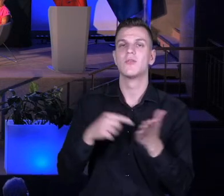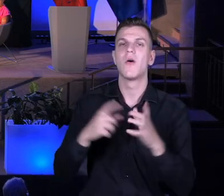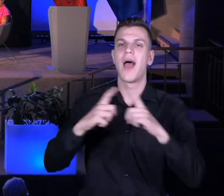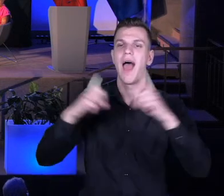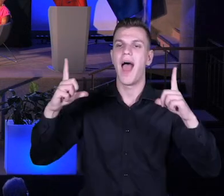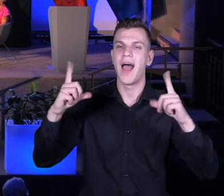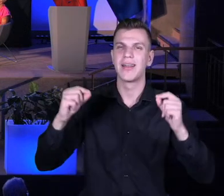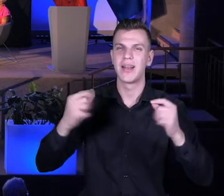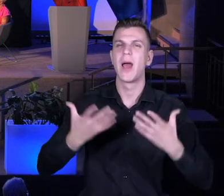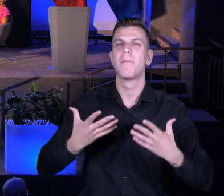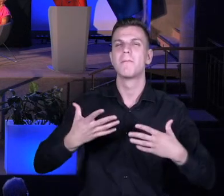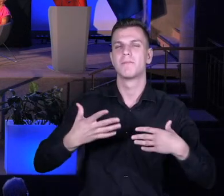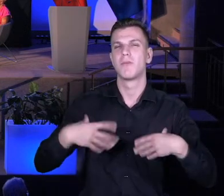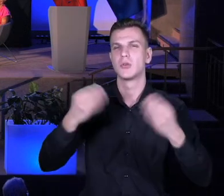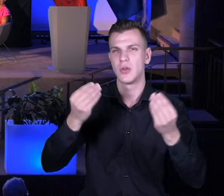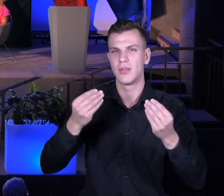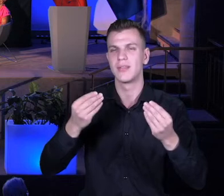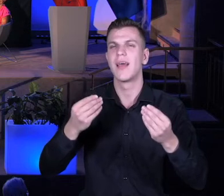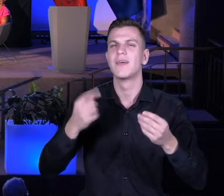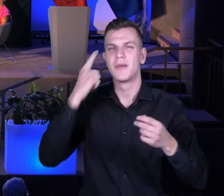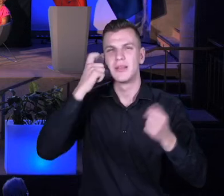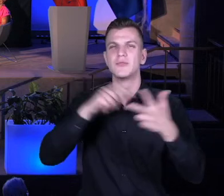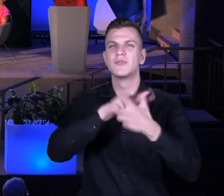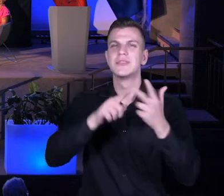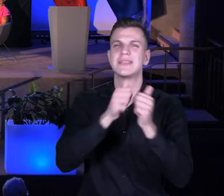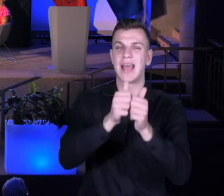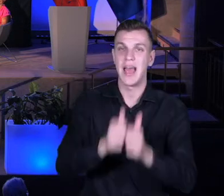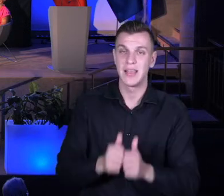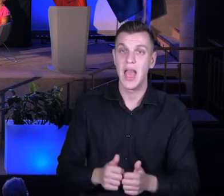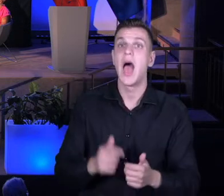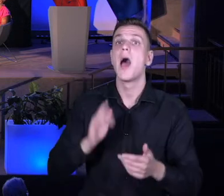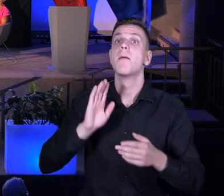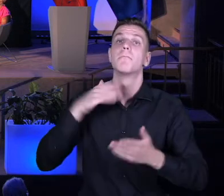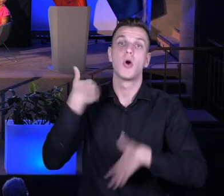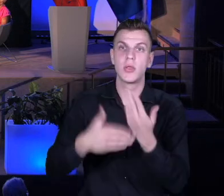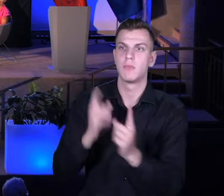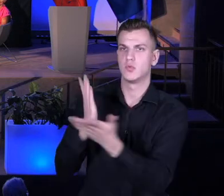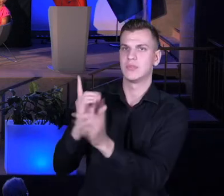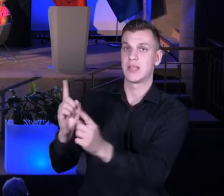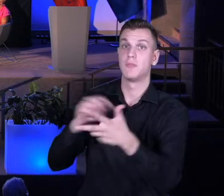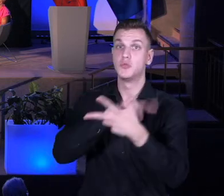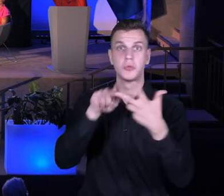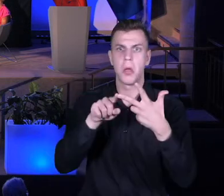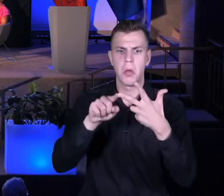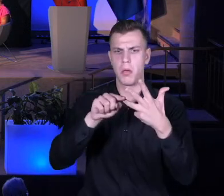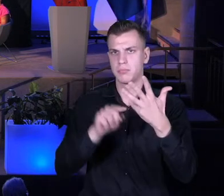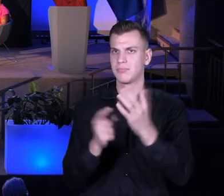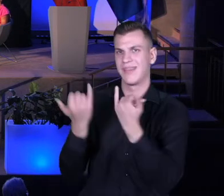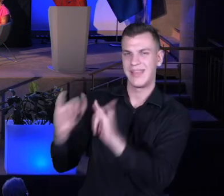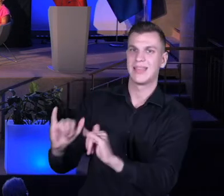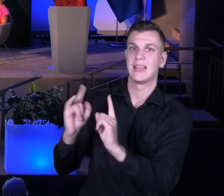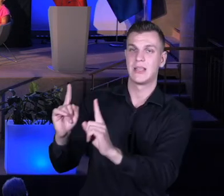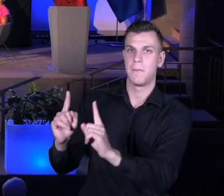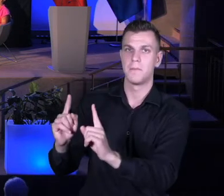informacją początkową tych zdań niedokończonych później już pisali co tylko chcieli, bo nauczyli się troszkę tego systemu. Wkładali do tych